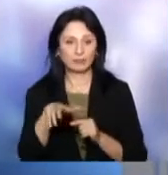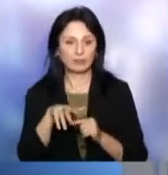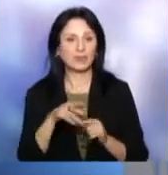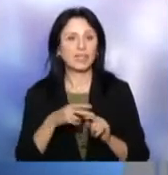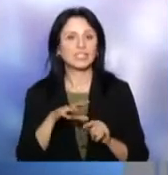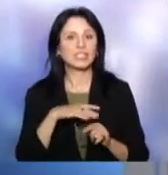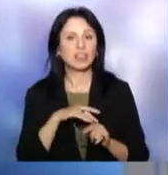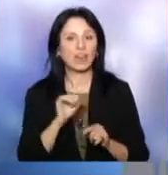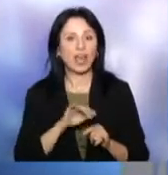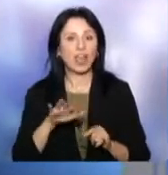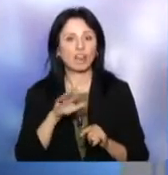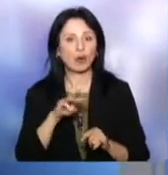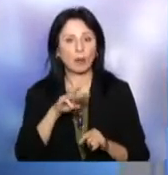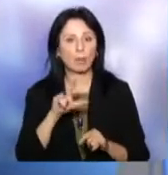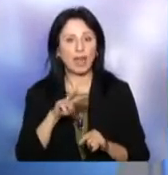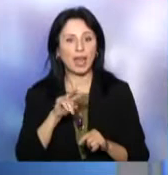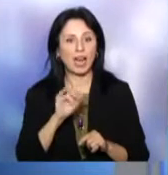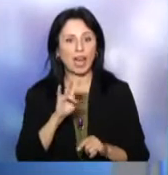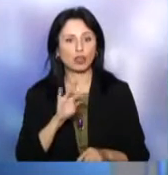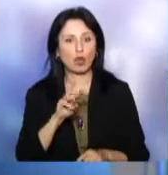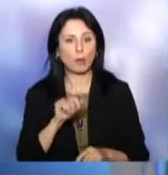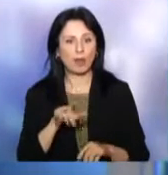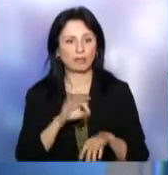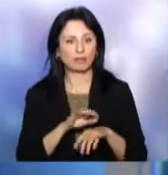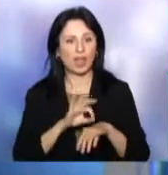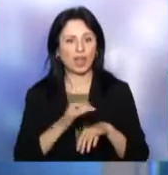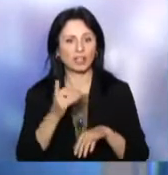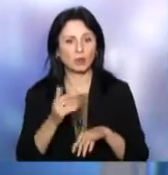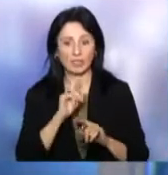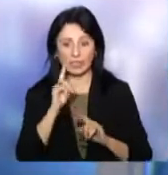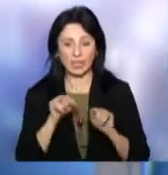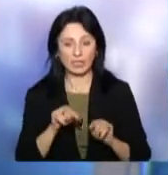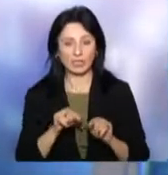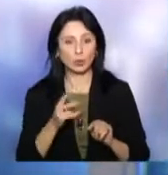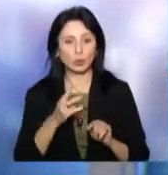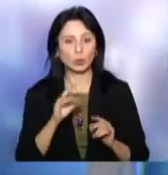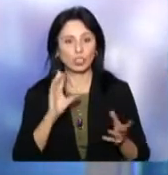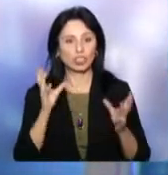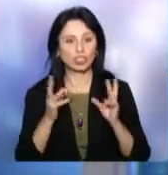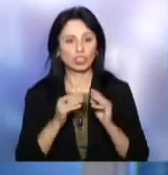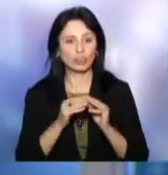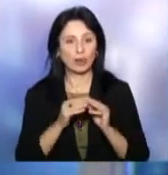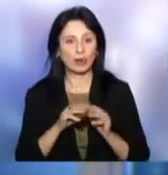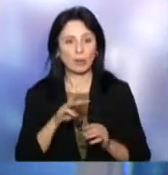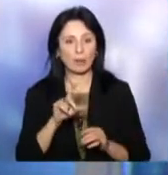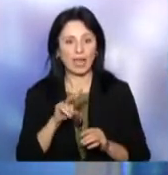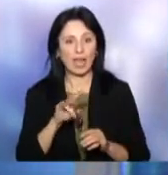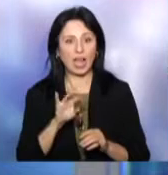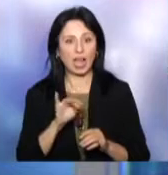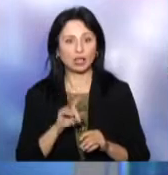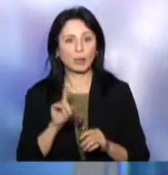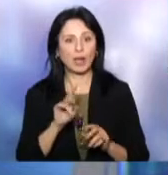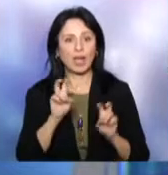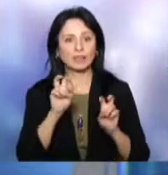იყო ევრომელანომასთან დაკავშირებითაც ასეთი ტრადიცია, თუმცა წელს ჩვენ ერთგვარად უნდა შევაჯამოთ ევრომელანომა. რა